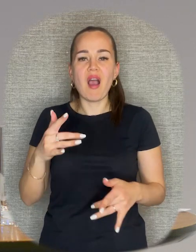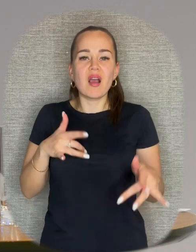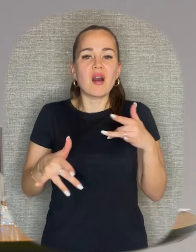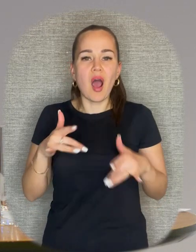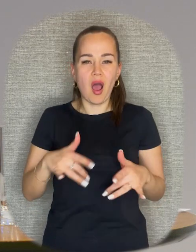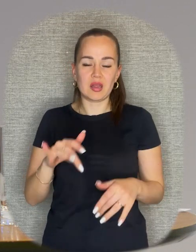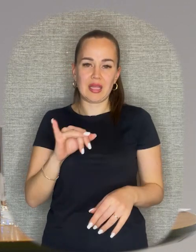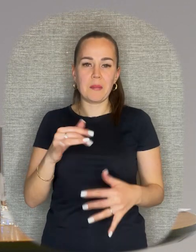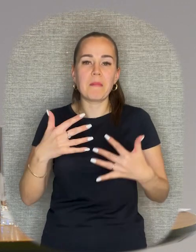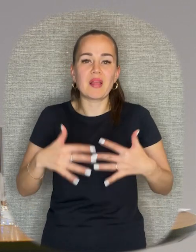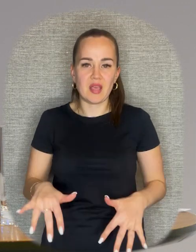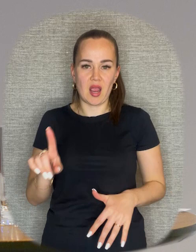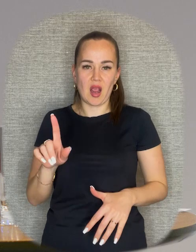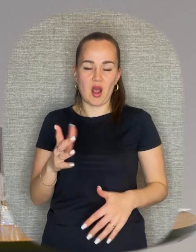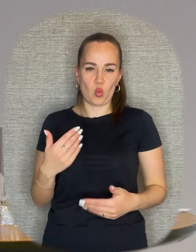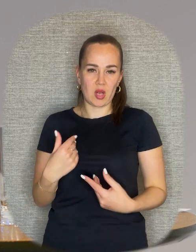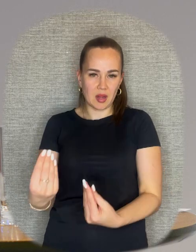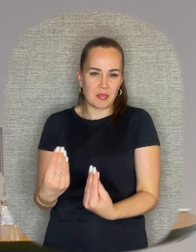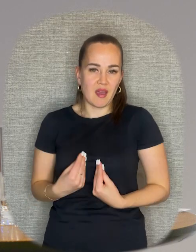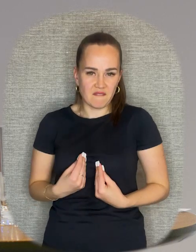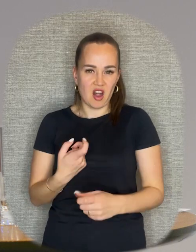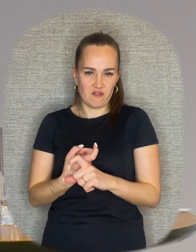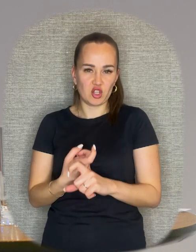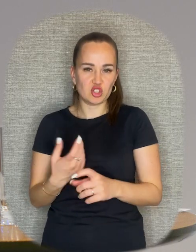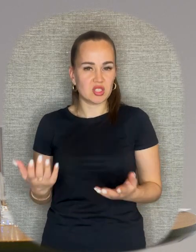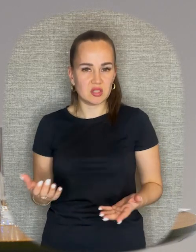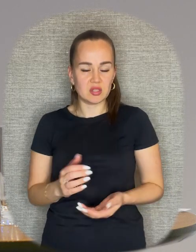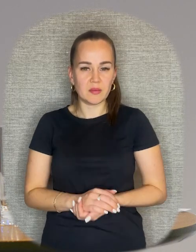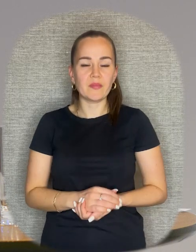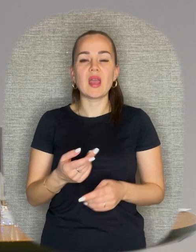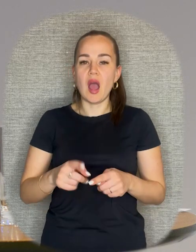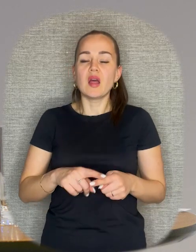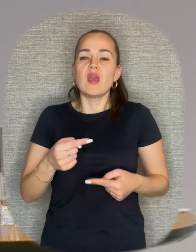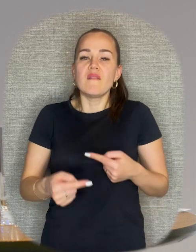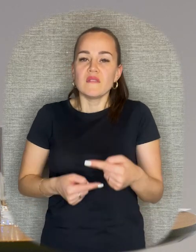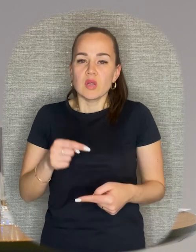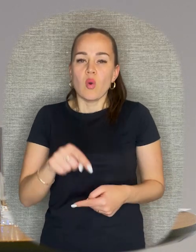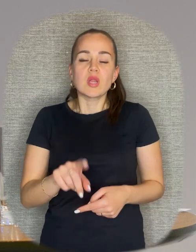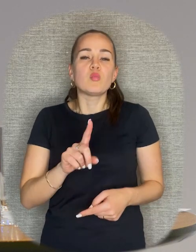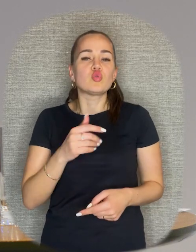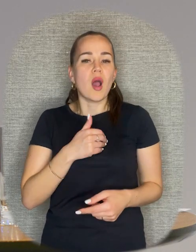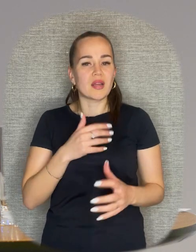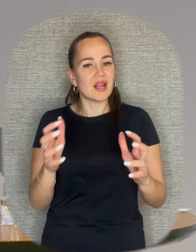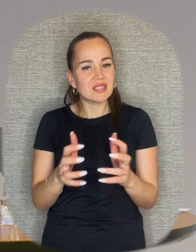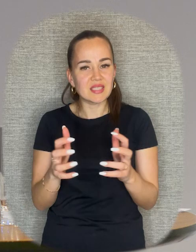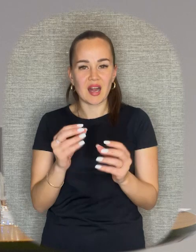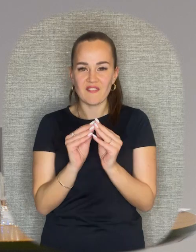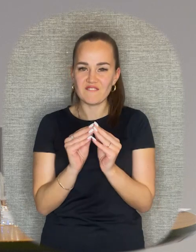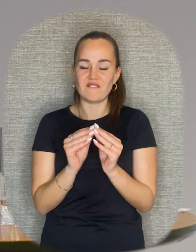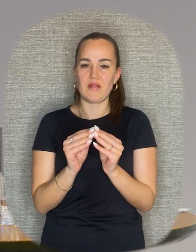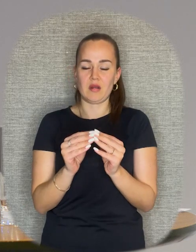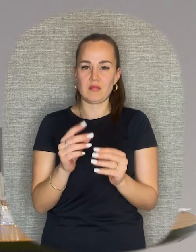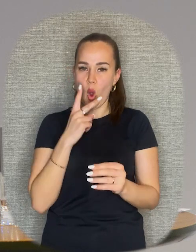переживание ран потерь которые наносились городу оно конечно всё это вело к тому что хотелось